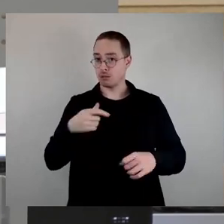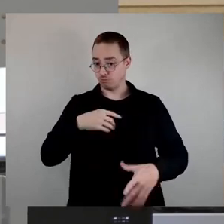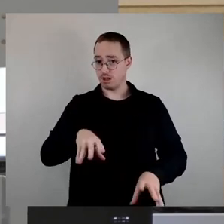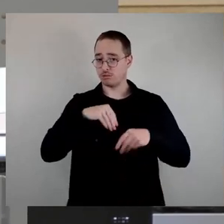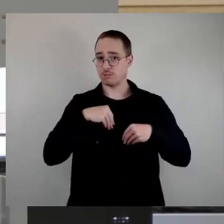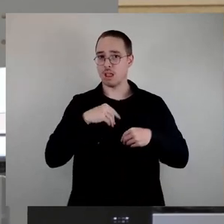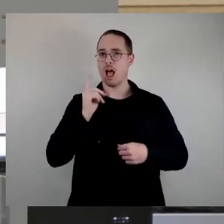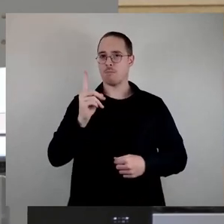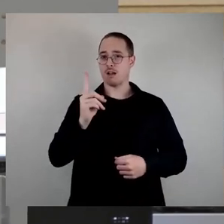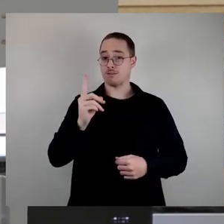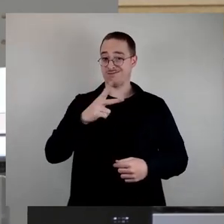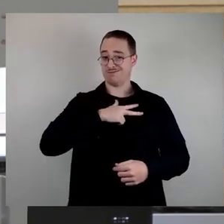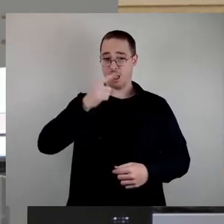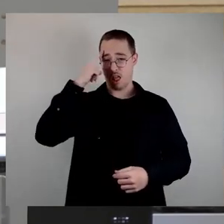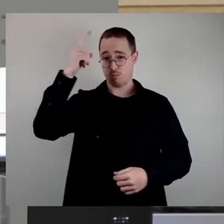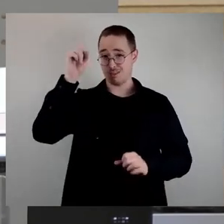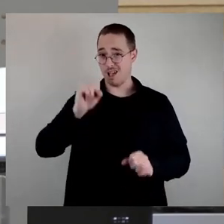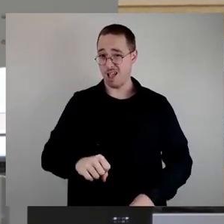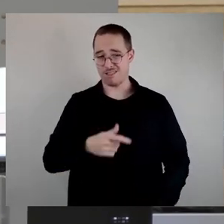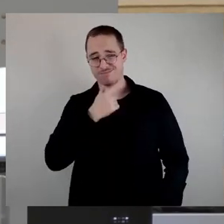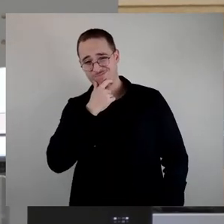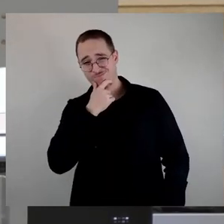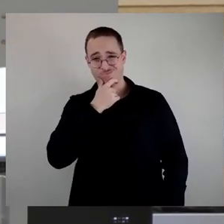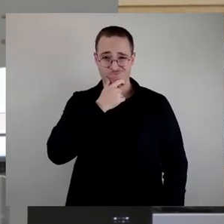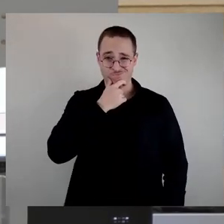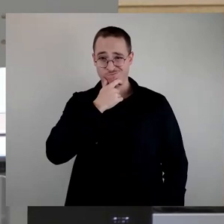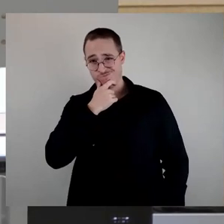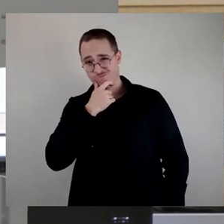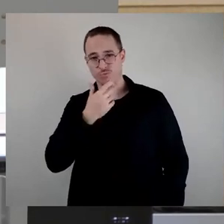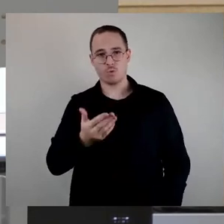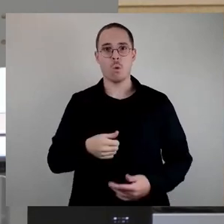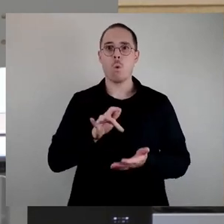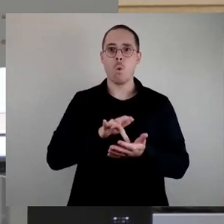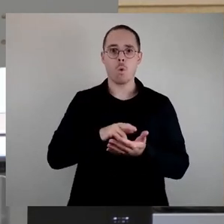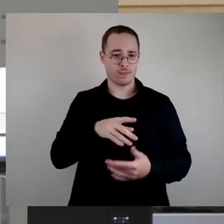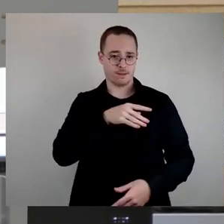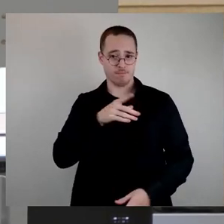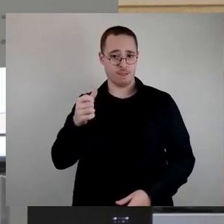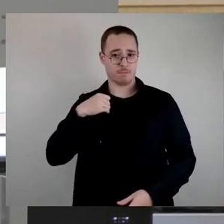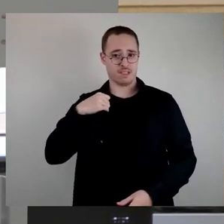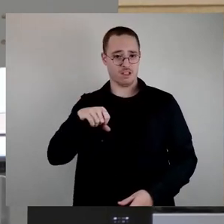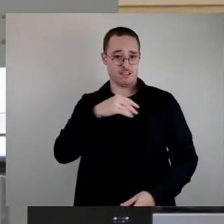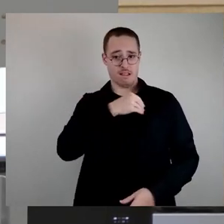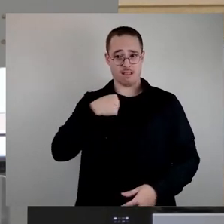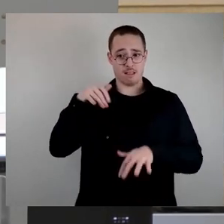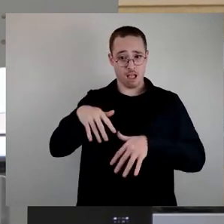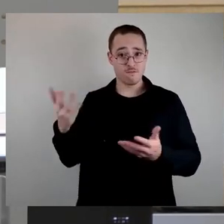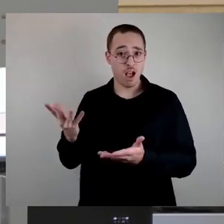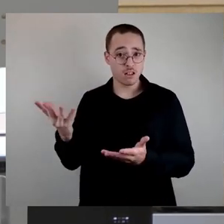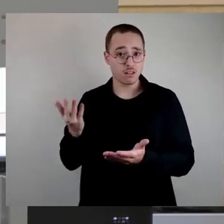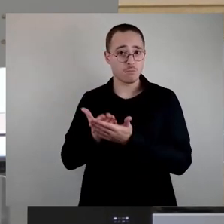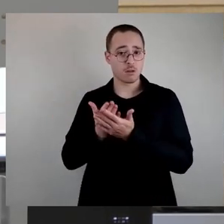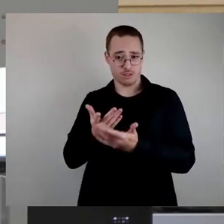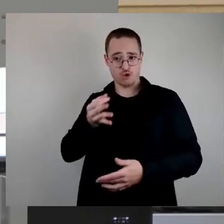nicht, ob ich sie glauben soll. Denn wer ist denn gegenüber wem benachteiligt? Ist vielleicht eine junge Fußballerin, die gern Fußball